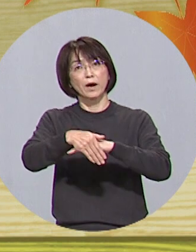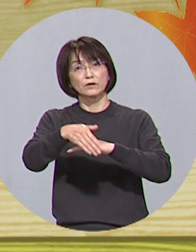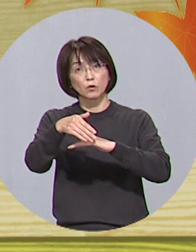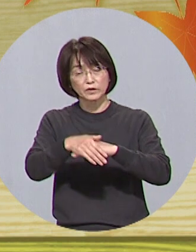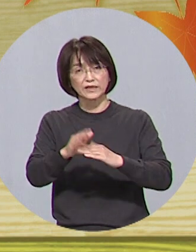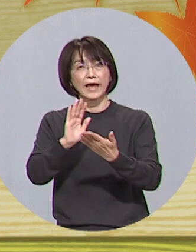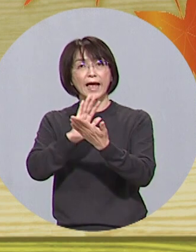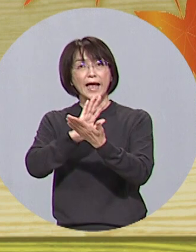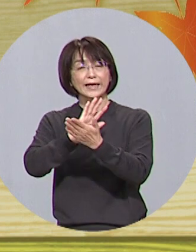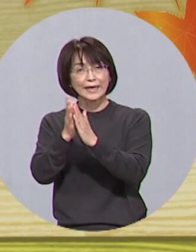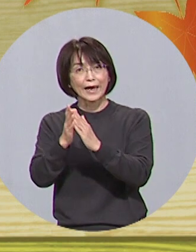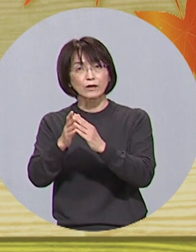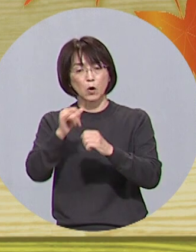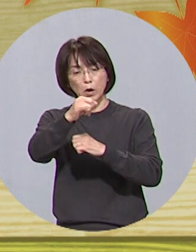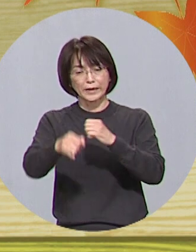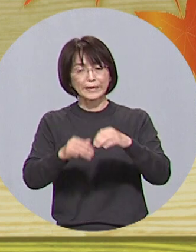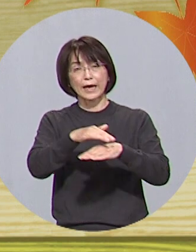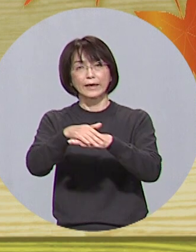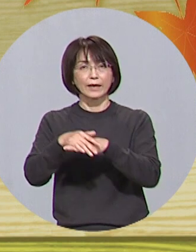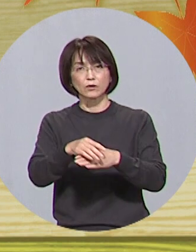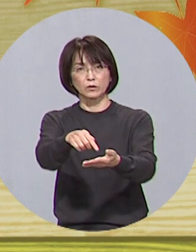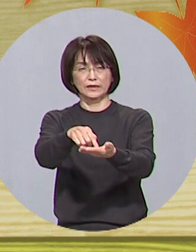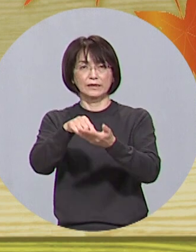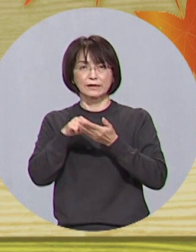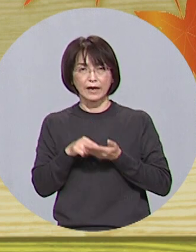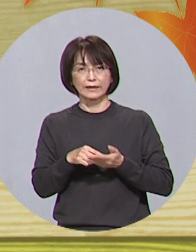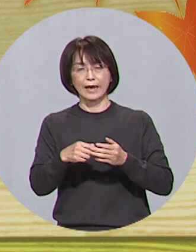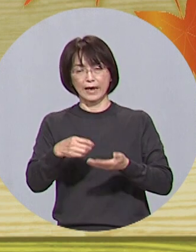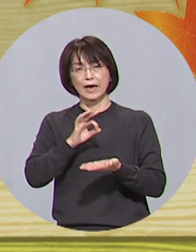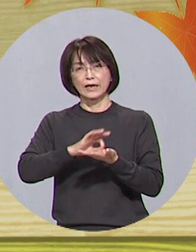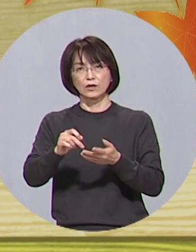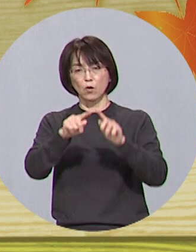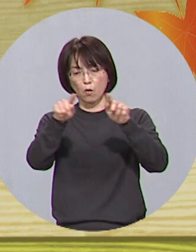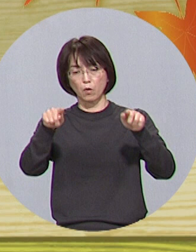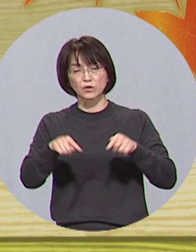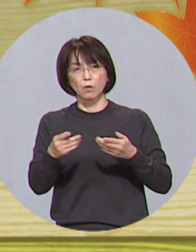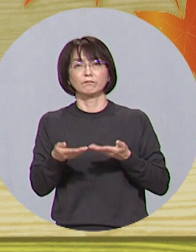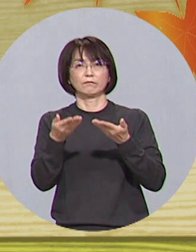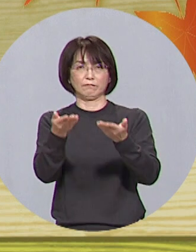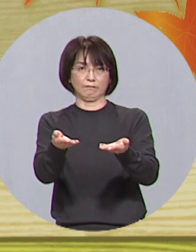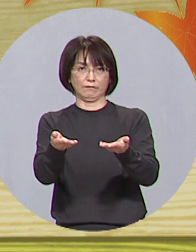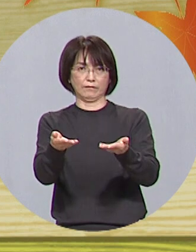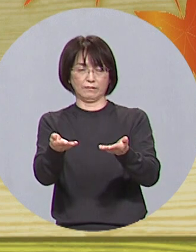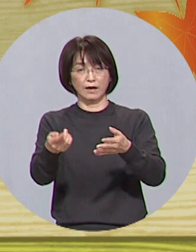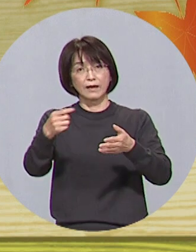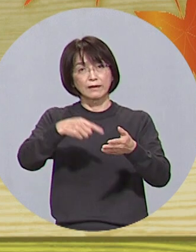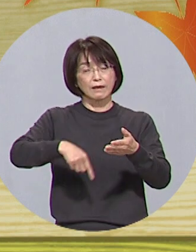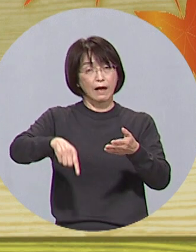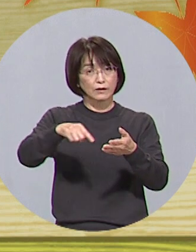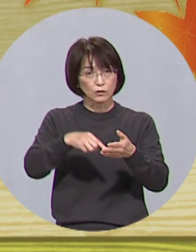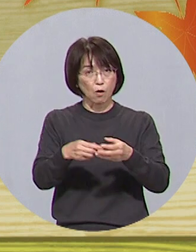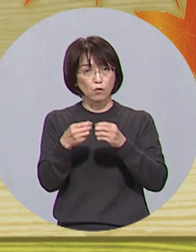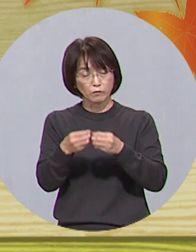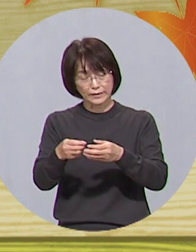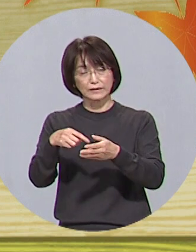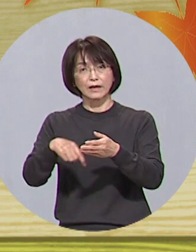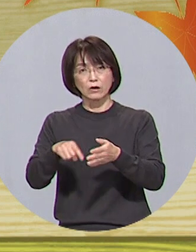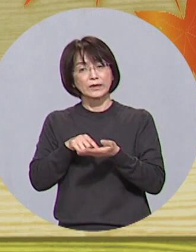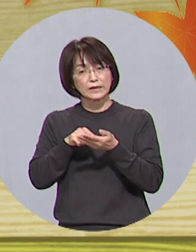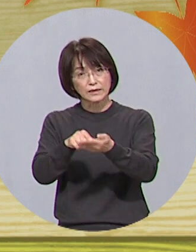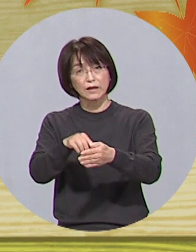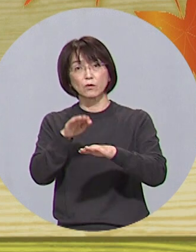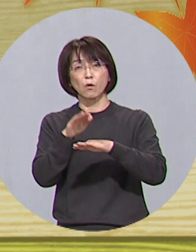への電子申請などで利用証の交付が受けられます。制度の詳細や詳しい申請の仕方など